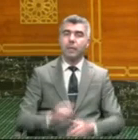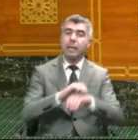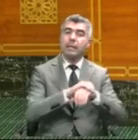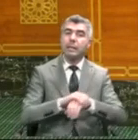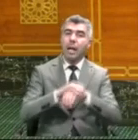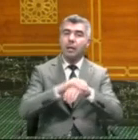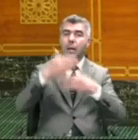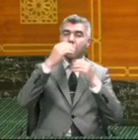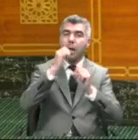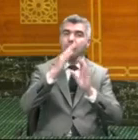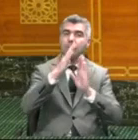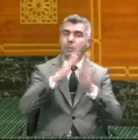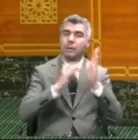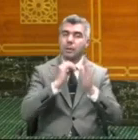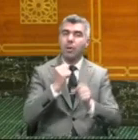تفضل